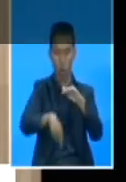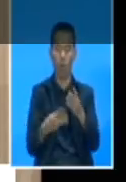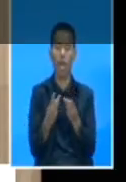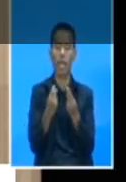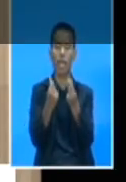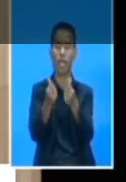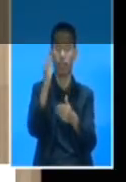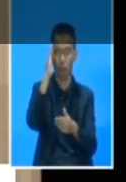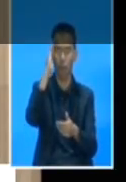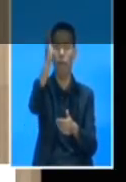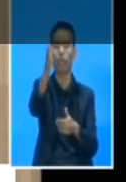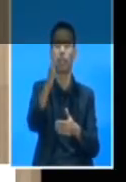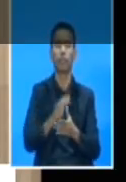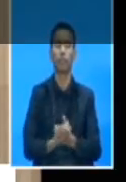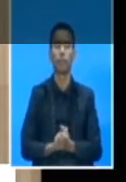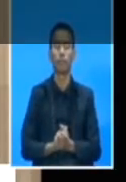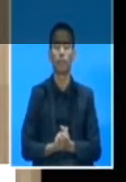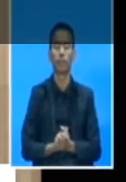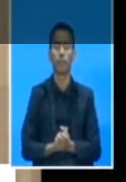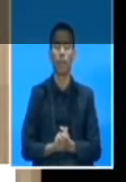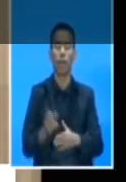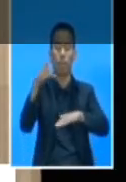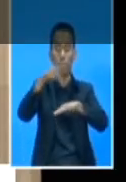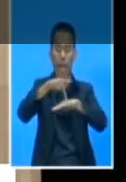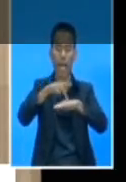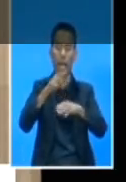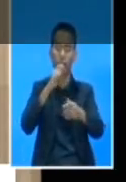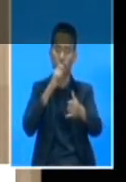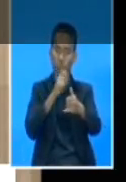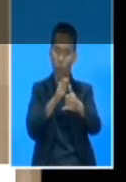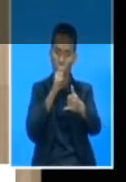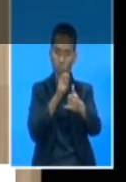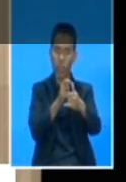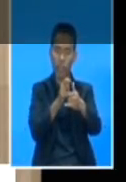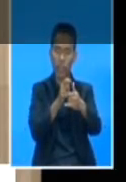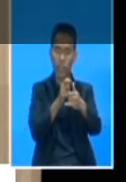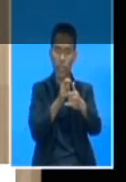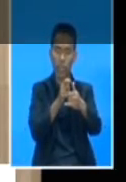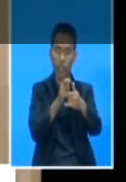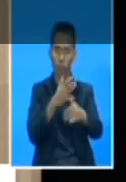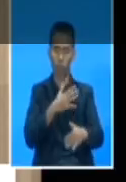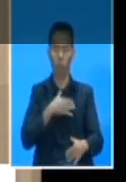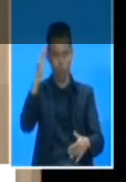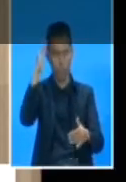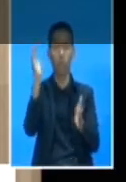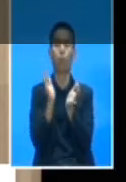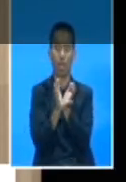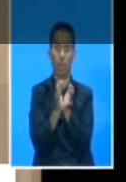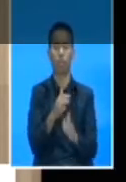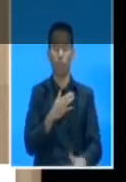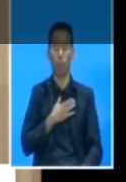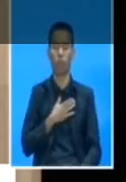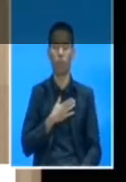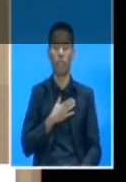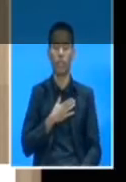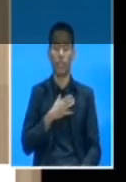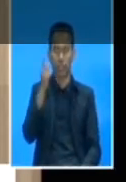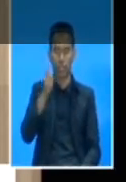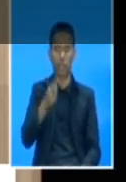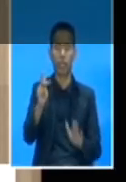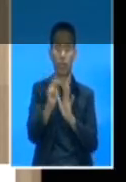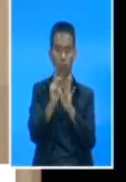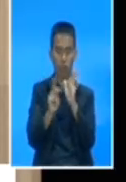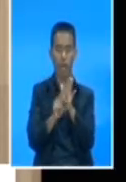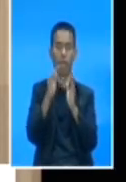ครับพนักงานสอบสวนผมก็เป็นตำรวจครับจริงๆในกฎหมายตำรวจก็